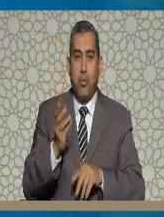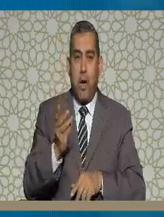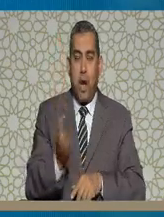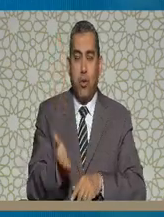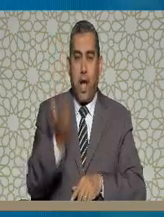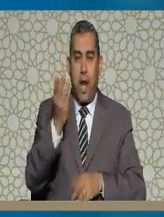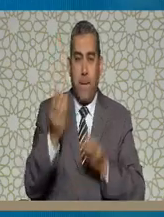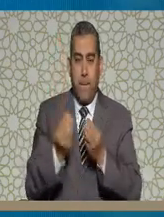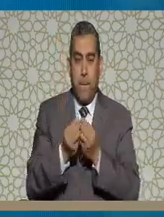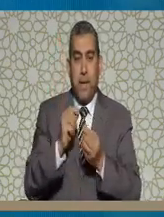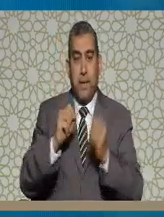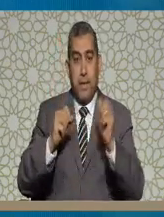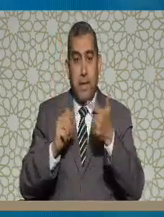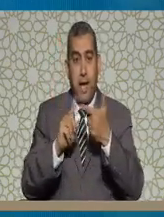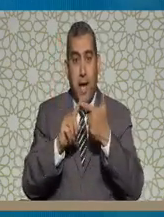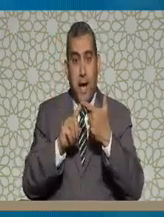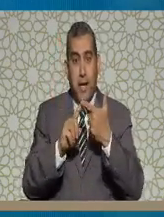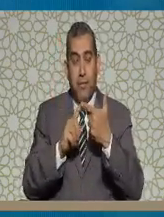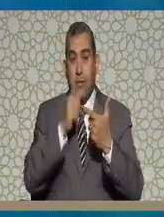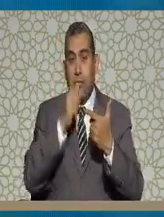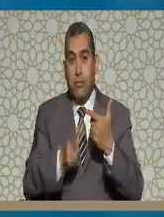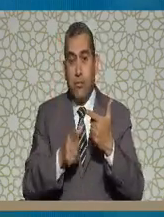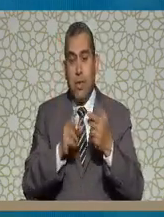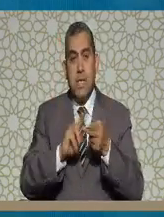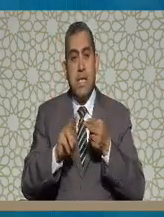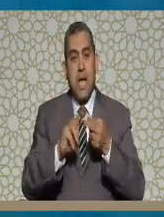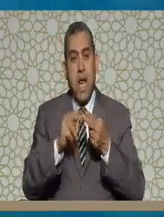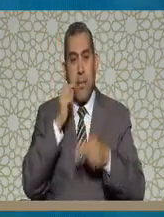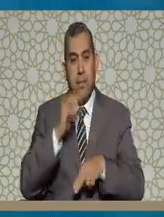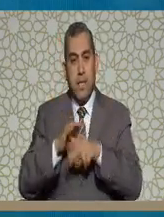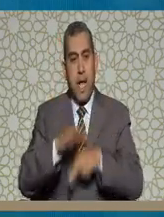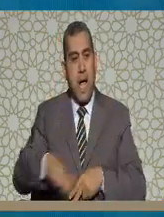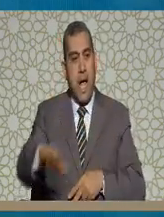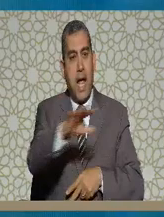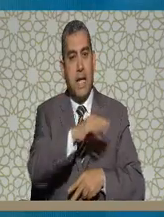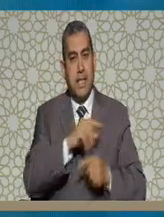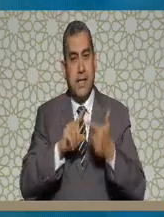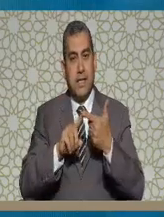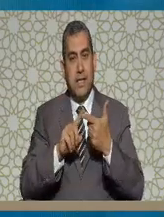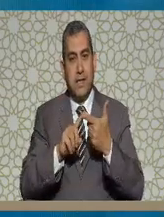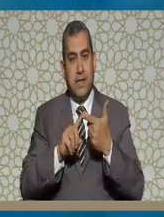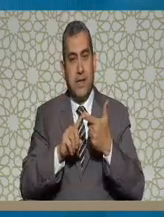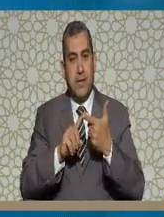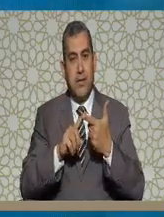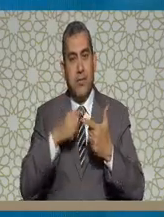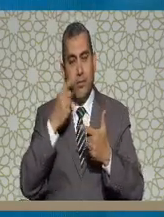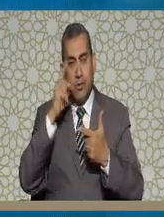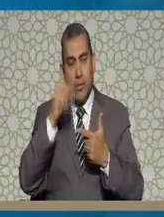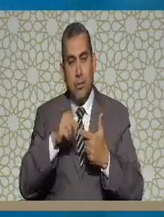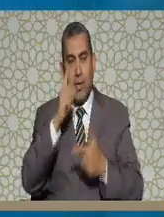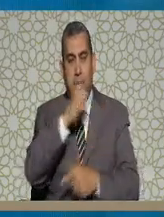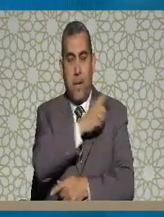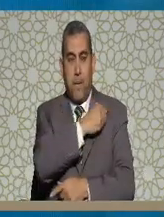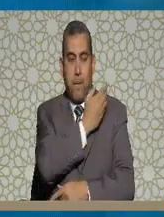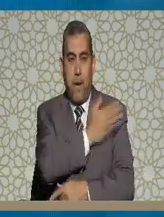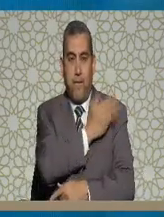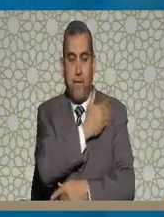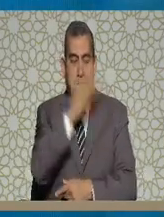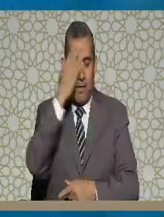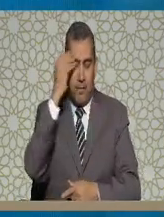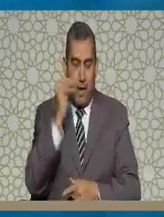المحطه التانيه اللي بتتكلم على السلام في المعامله مع الناس ودي هقابلها المغفره وبيكون